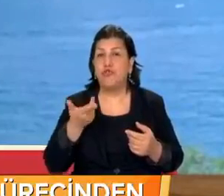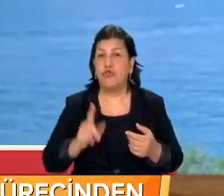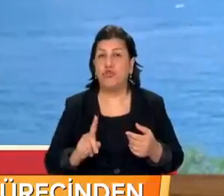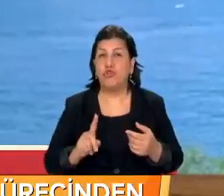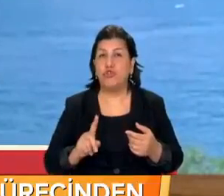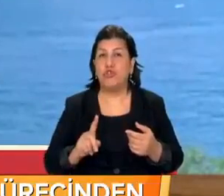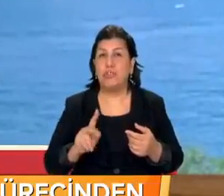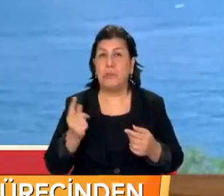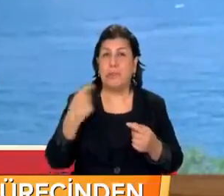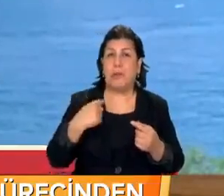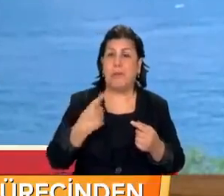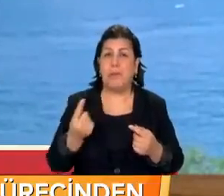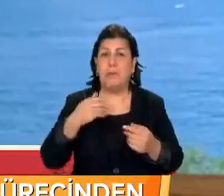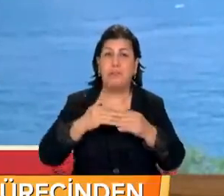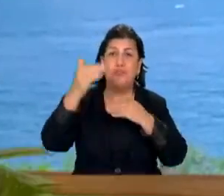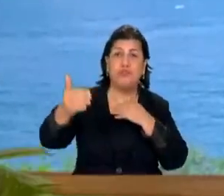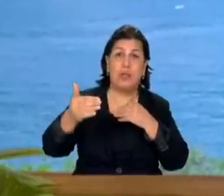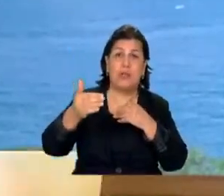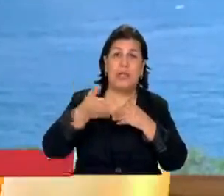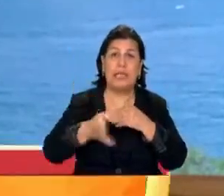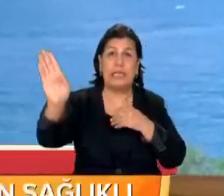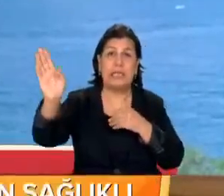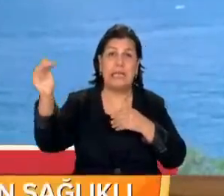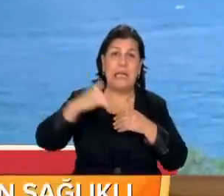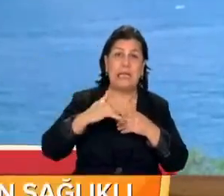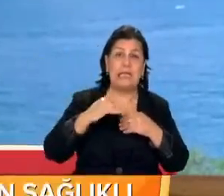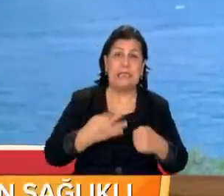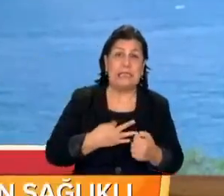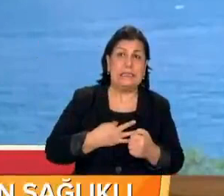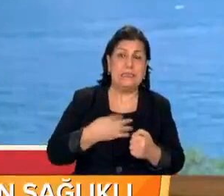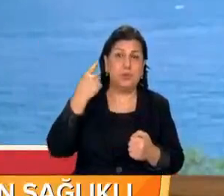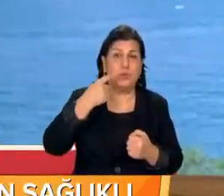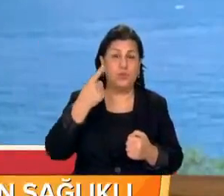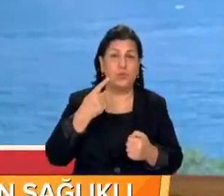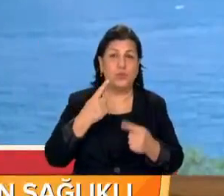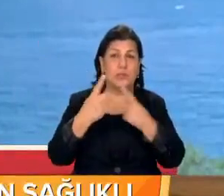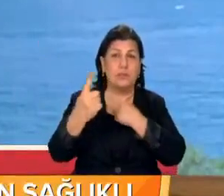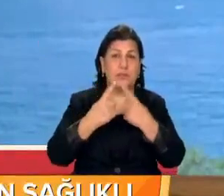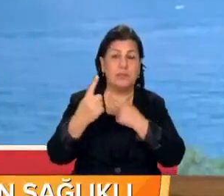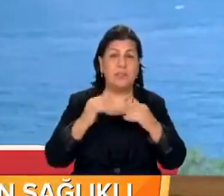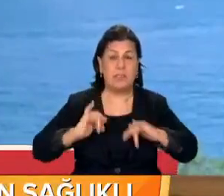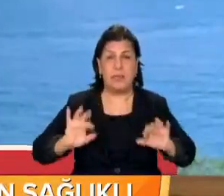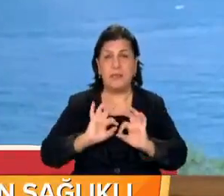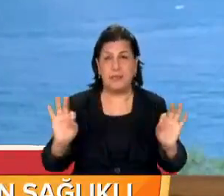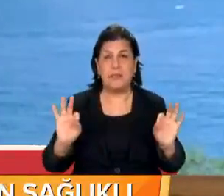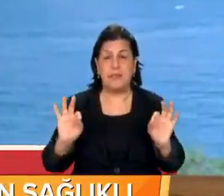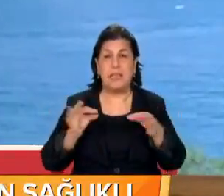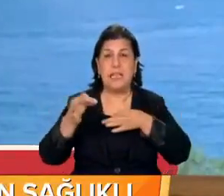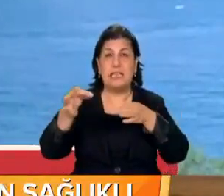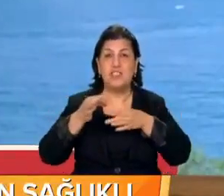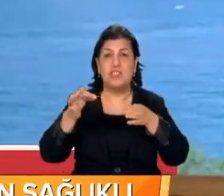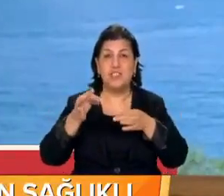muamelesi yapmak mesela dışarıdan birinin virüs getirdiği hissi bu iki taraf için de rahatsız edici şey edici birşey yani